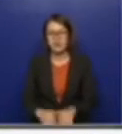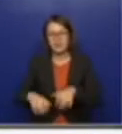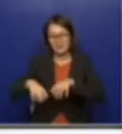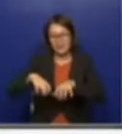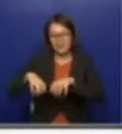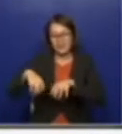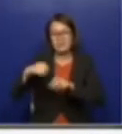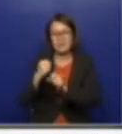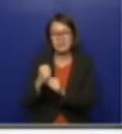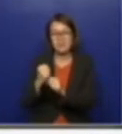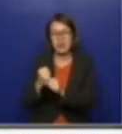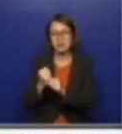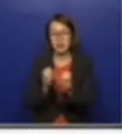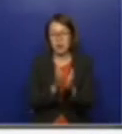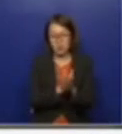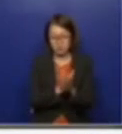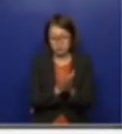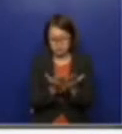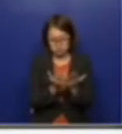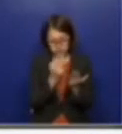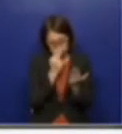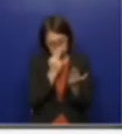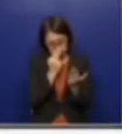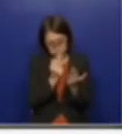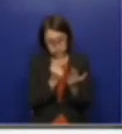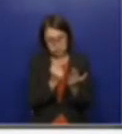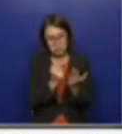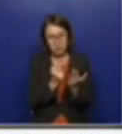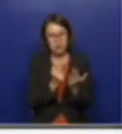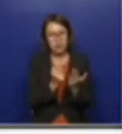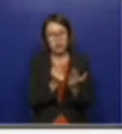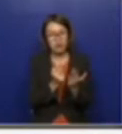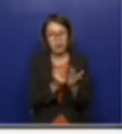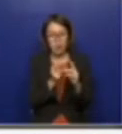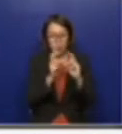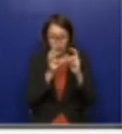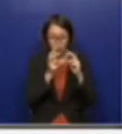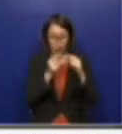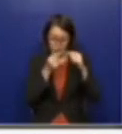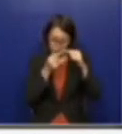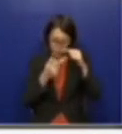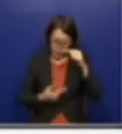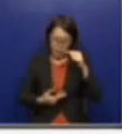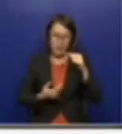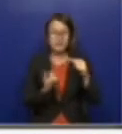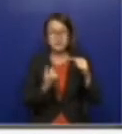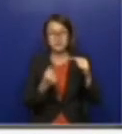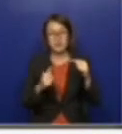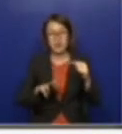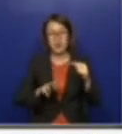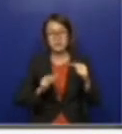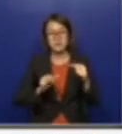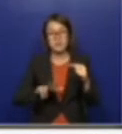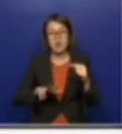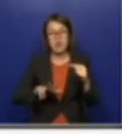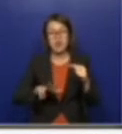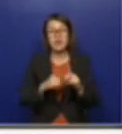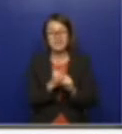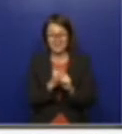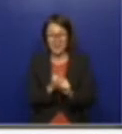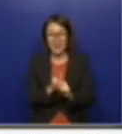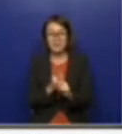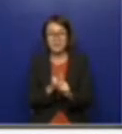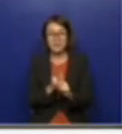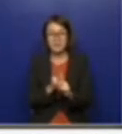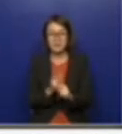ให้สมาชิกดูเนี่ยมีทั้งหมดนะครับ13ข้อว่าไปตามบทบัญญัติของตัว